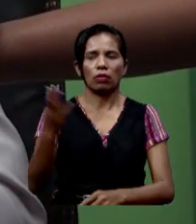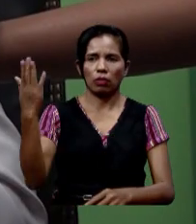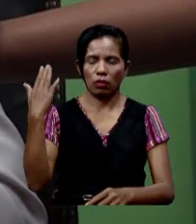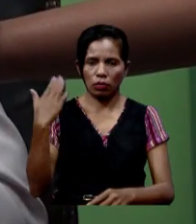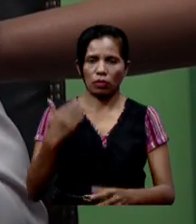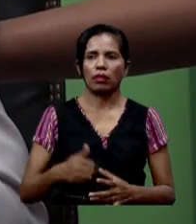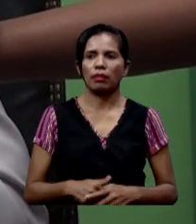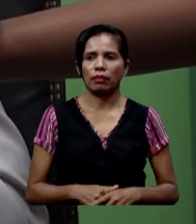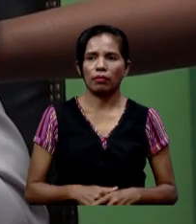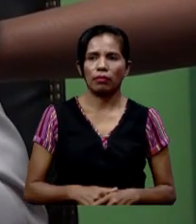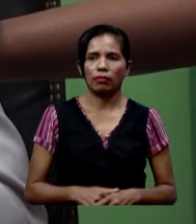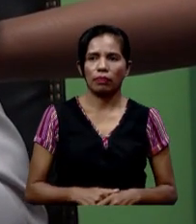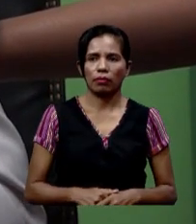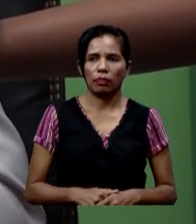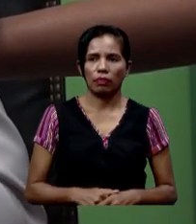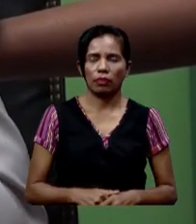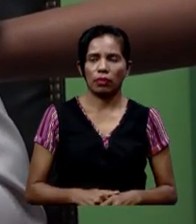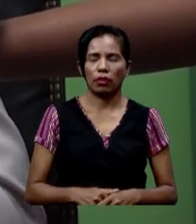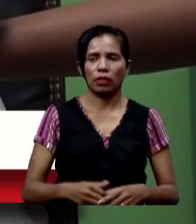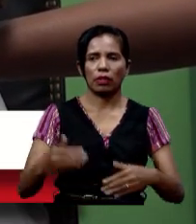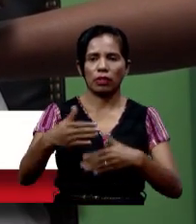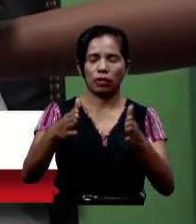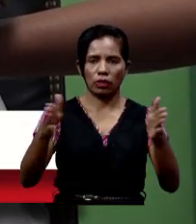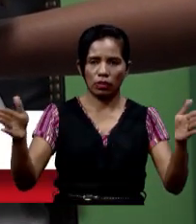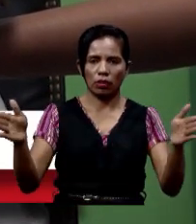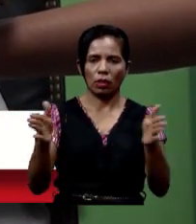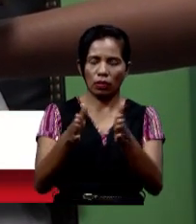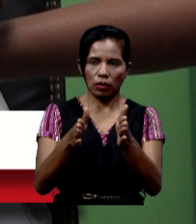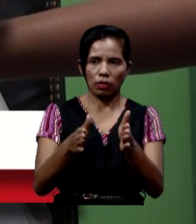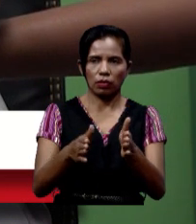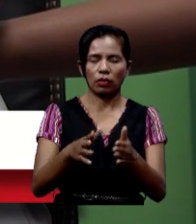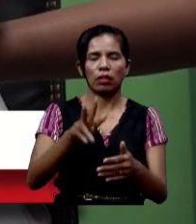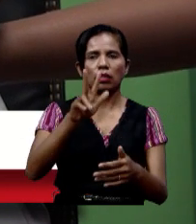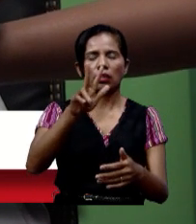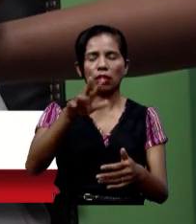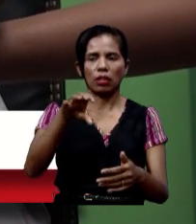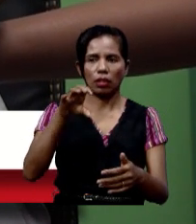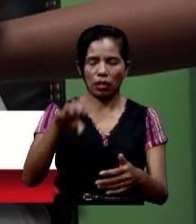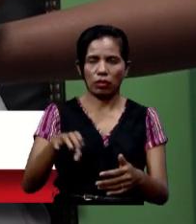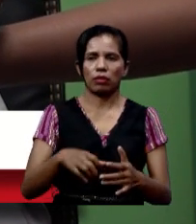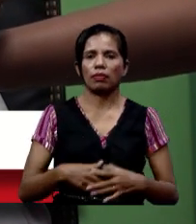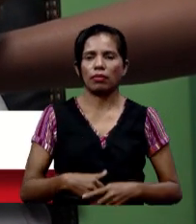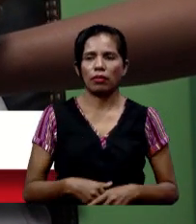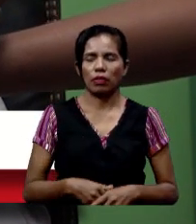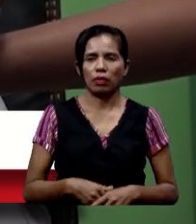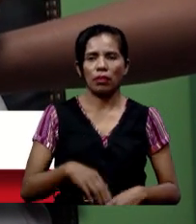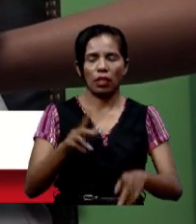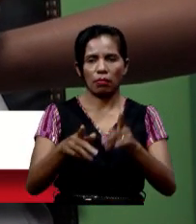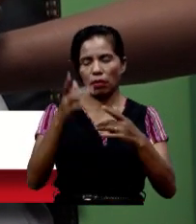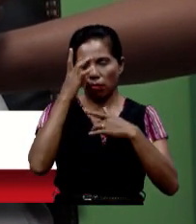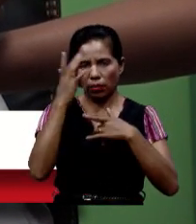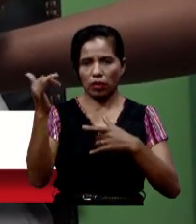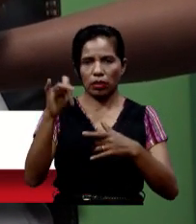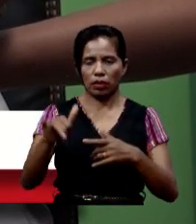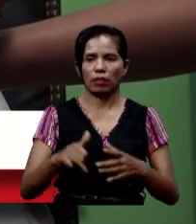nia size ka ukuran ne mai senena 300 normal. Né normal,